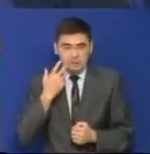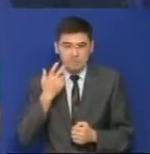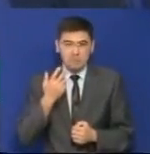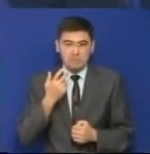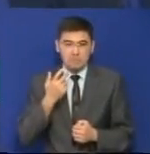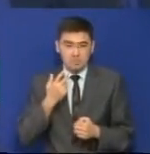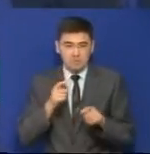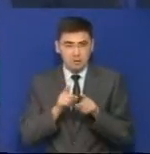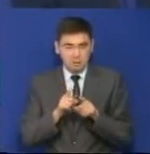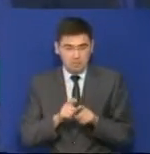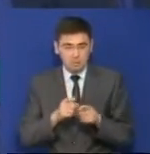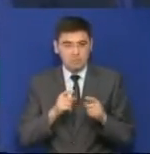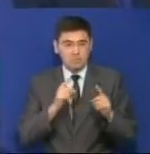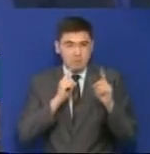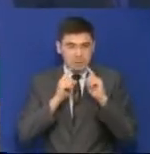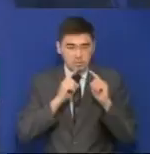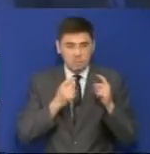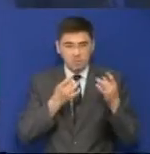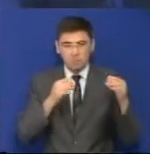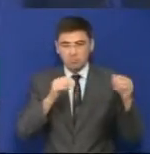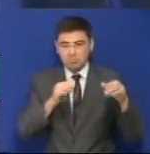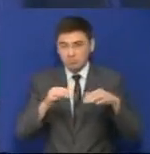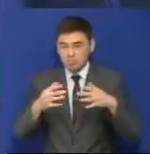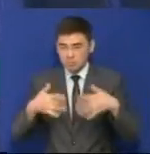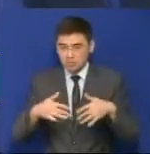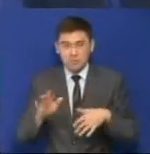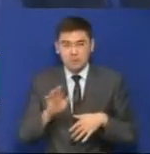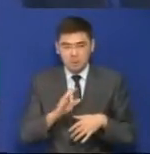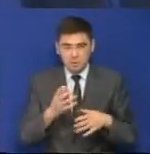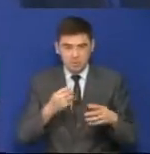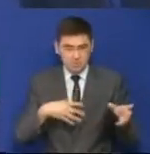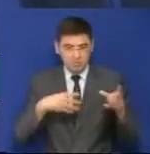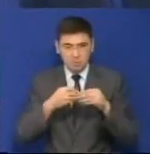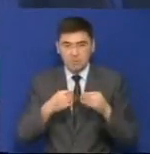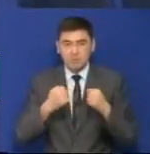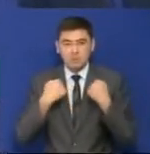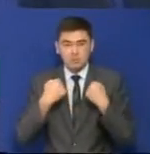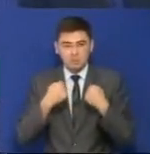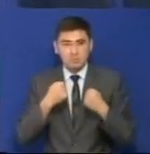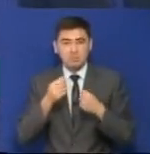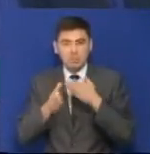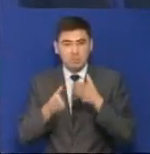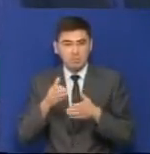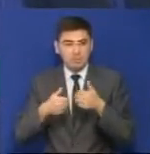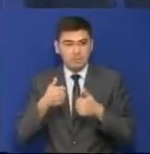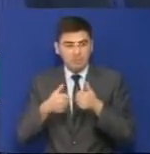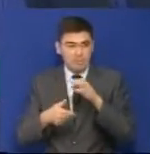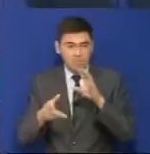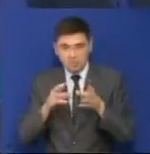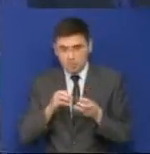бір үлкен мінделерді жиналыстарда емес, сонымен қатар осындай спорттық жарыстарда бірлесіп